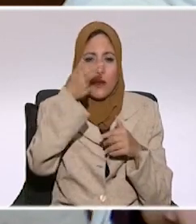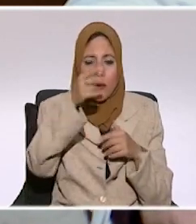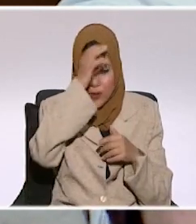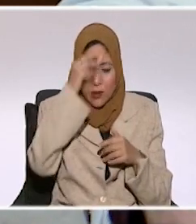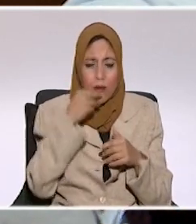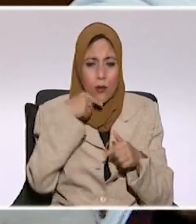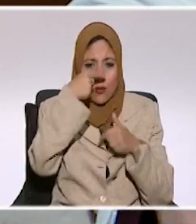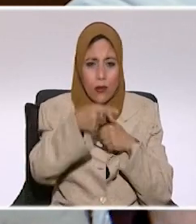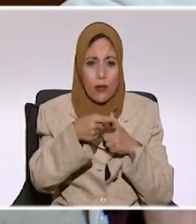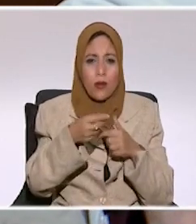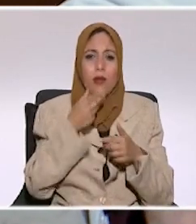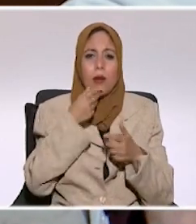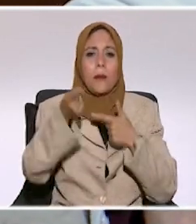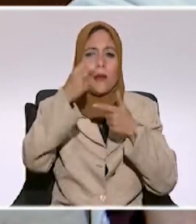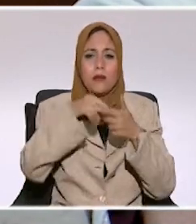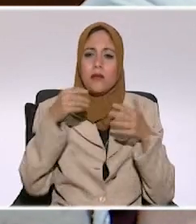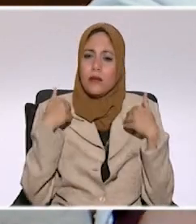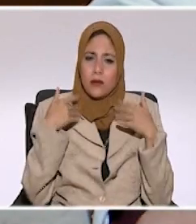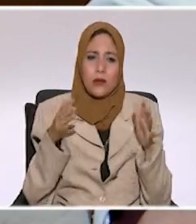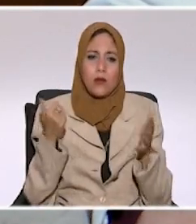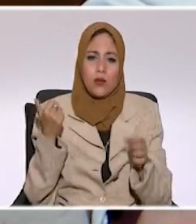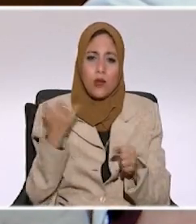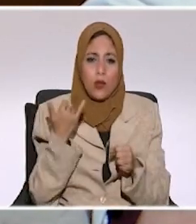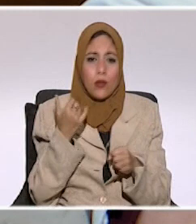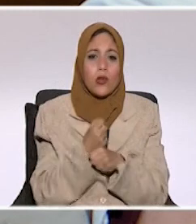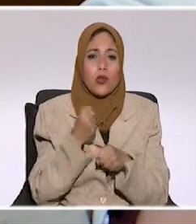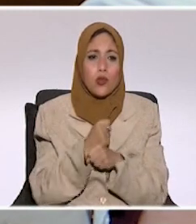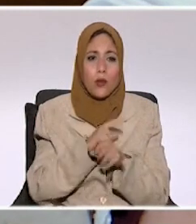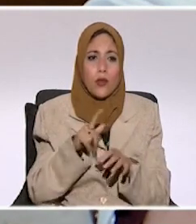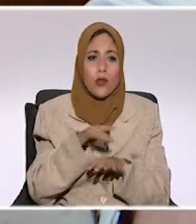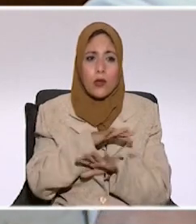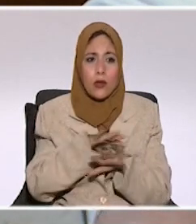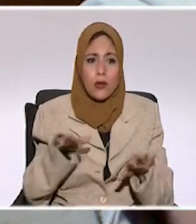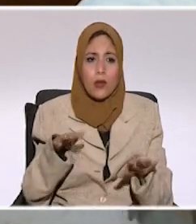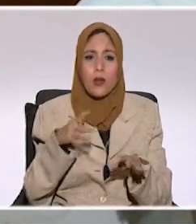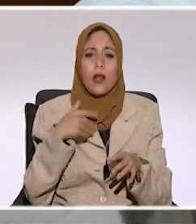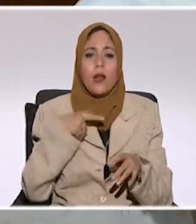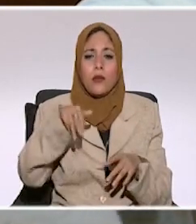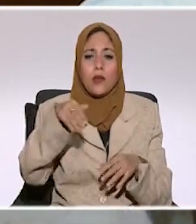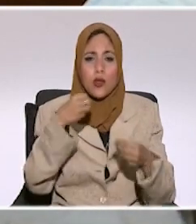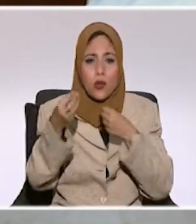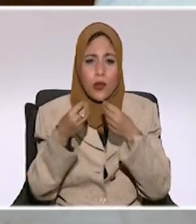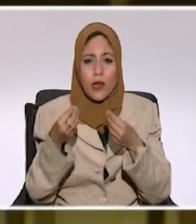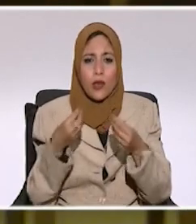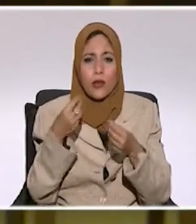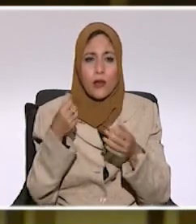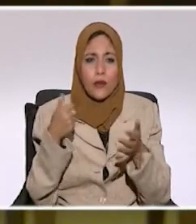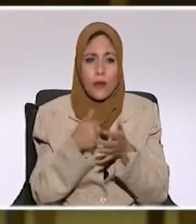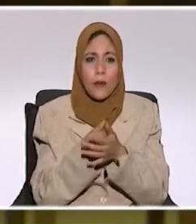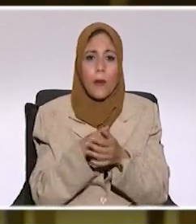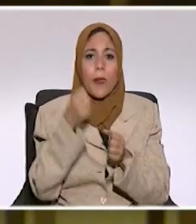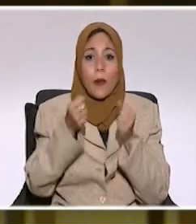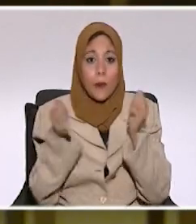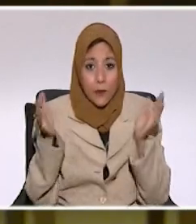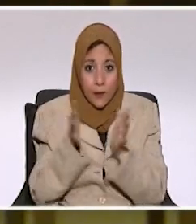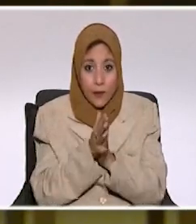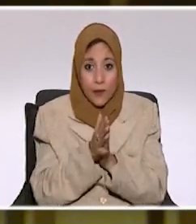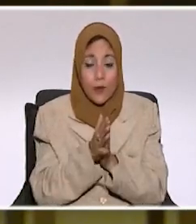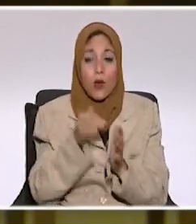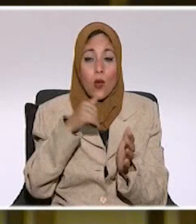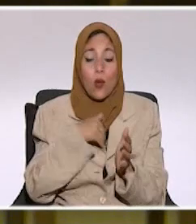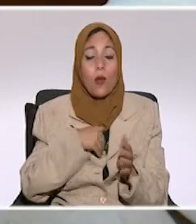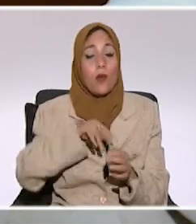من بيتي على صلاه الجمعه يعني، لو ما عنديش شغل مثلا انزل من بيتي على صلاه الجمعه، اتمشى شويه كرياضه يعني. يعني الحادثه غيرت فيك ايه؟